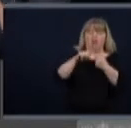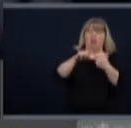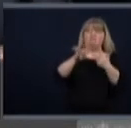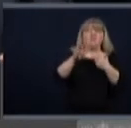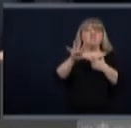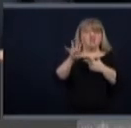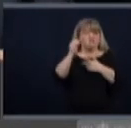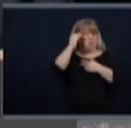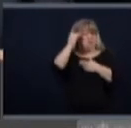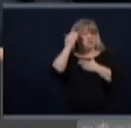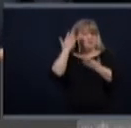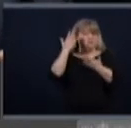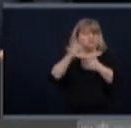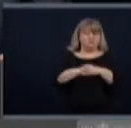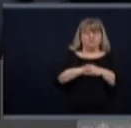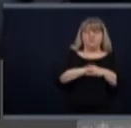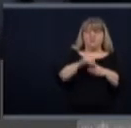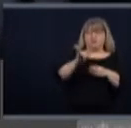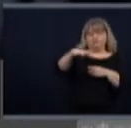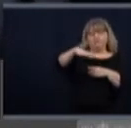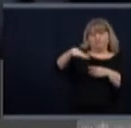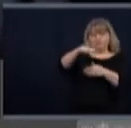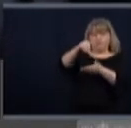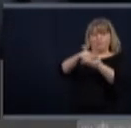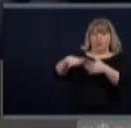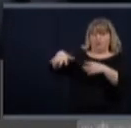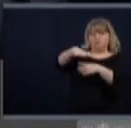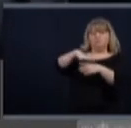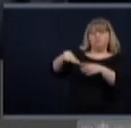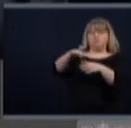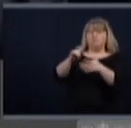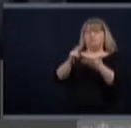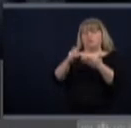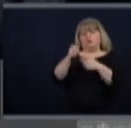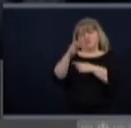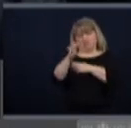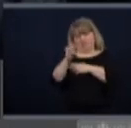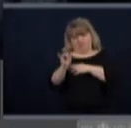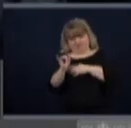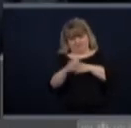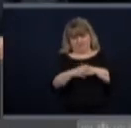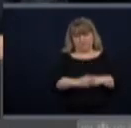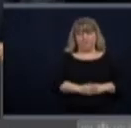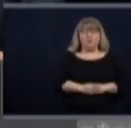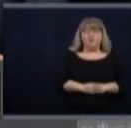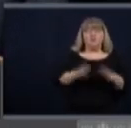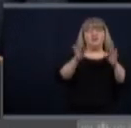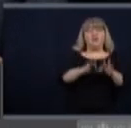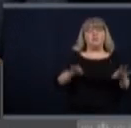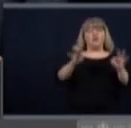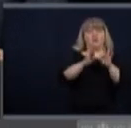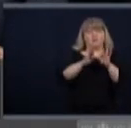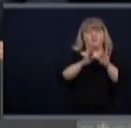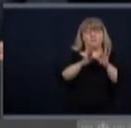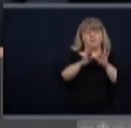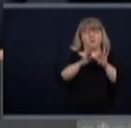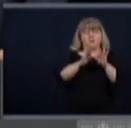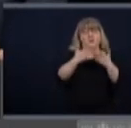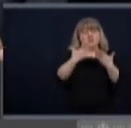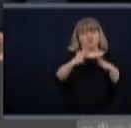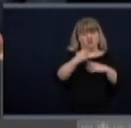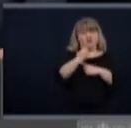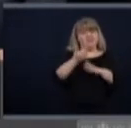450 ou à peu près, donc la banlieue. Donc, c'est important, je l'avais déjà dit aussi, l'école ne sera